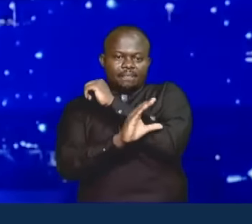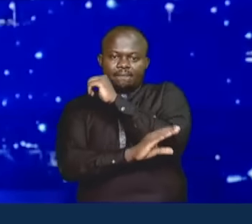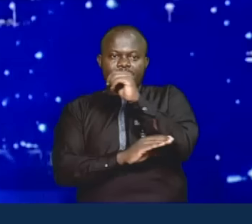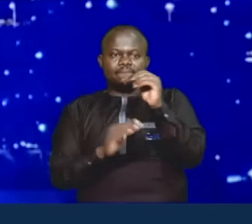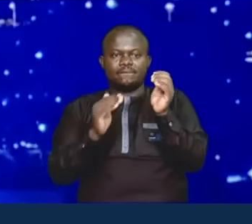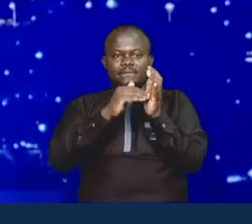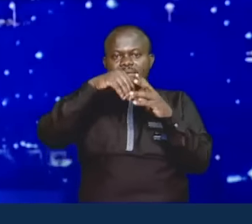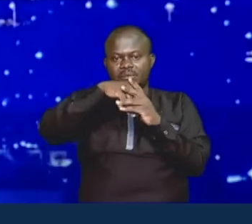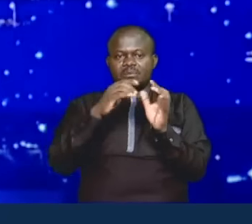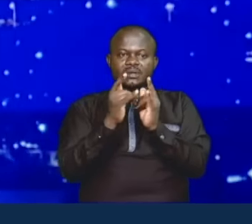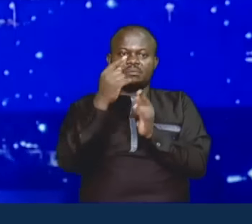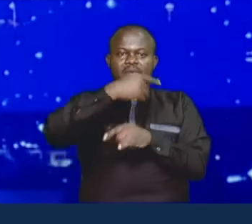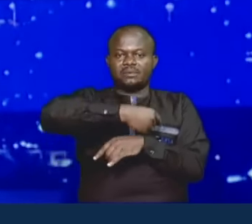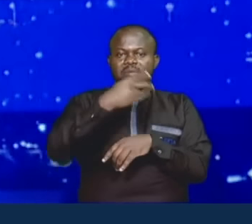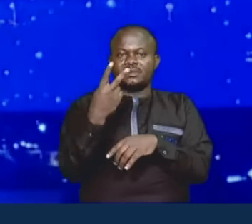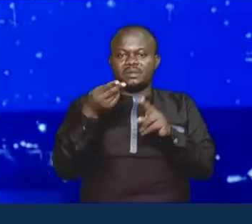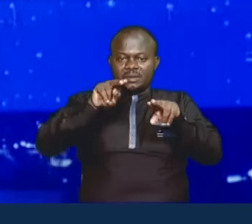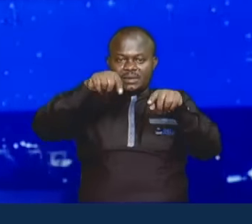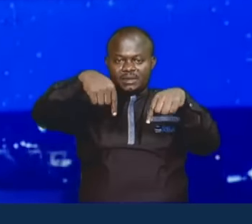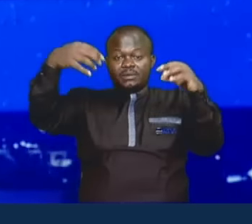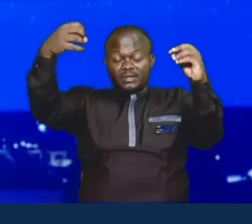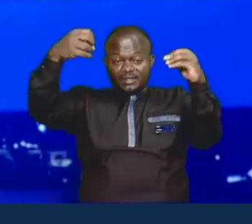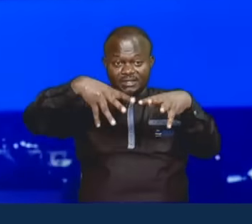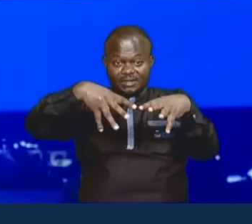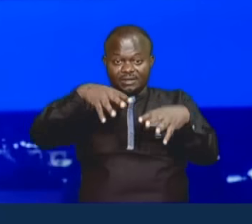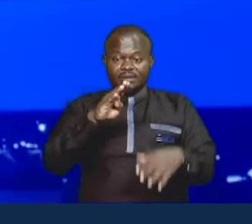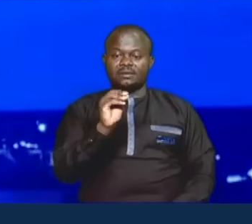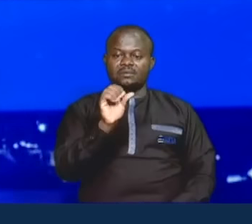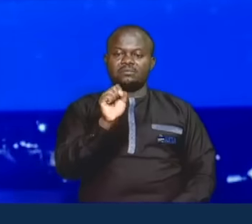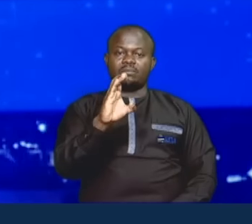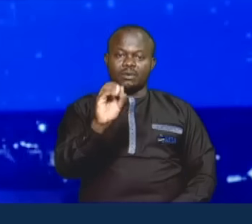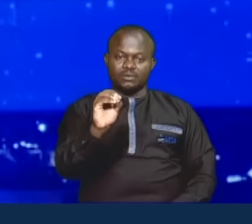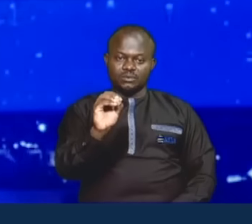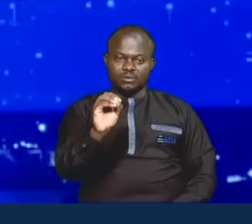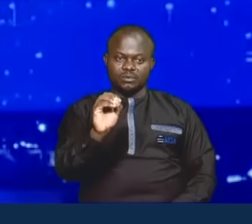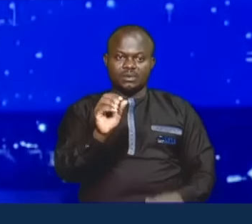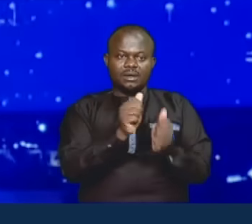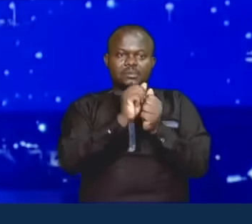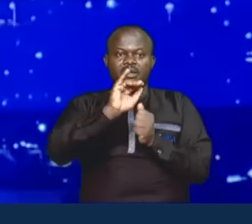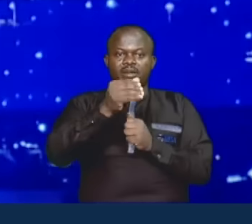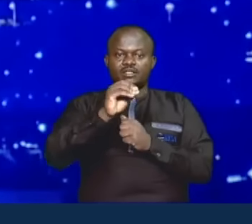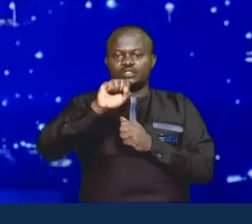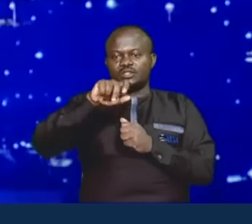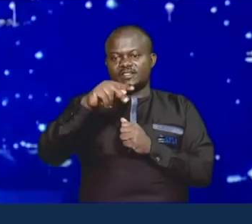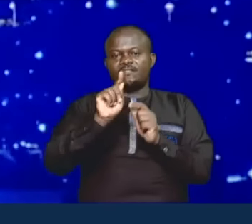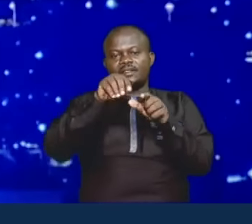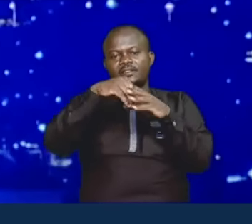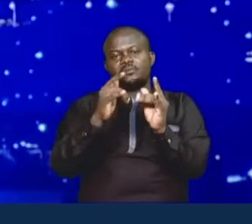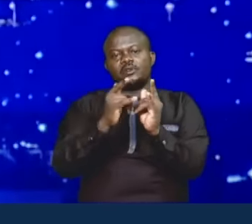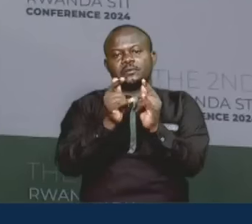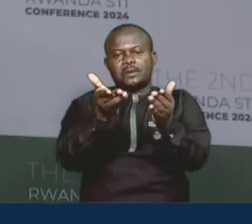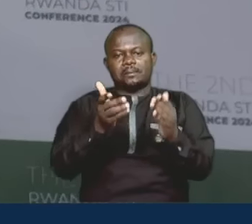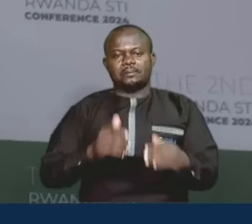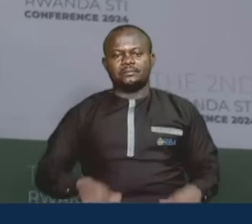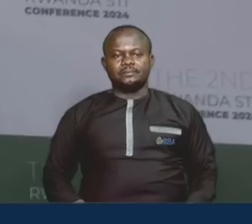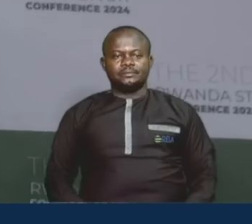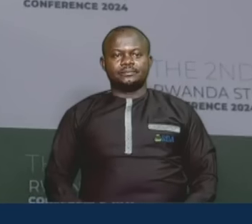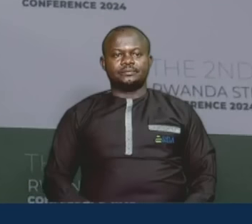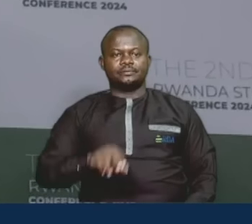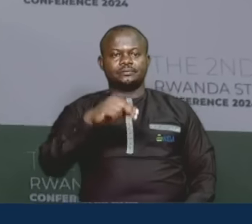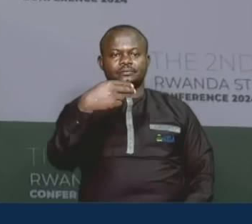nama y'iminsi ibiri iri kubera hano i Kigali. Bosco Kwizera na Joseph Mushimire bitabiriye inama. Habiyambere